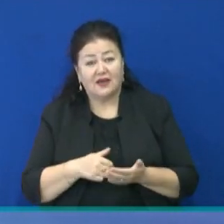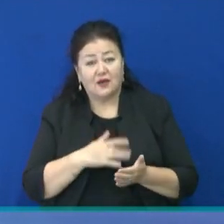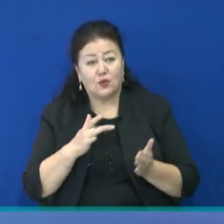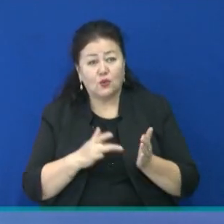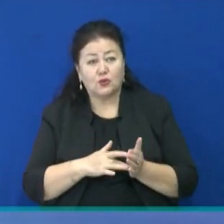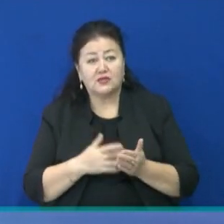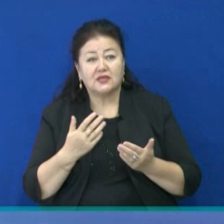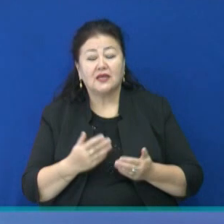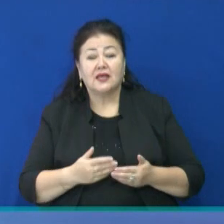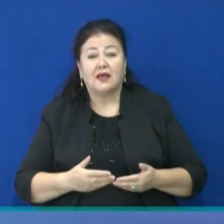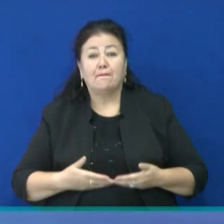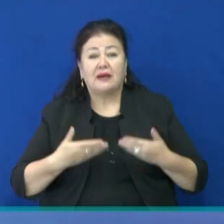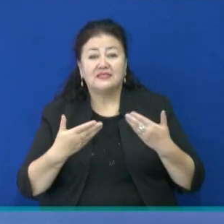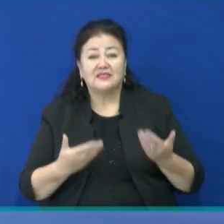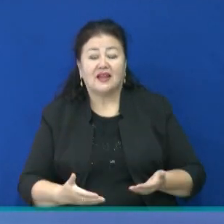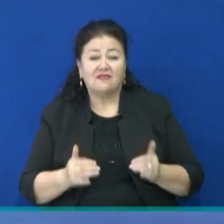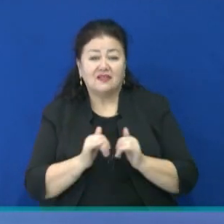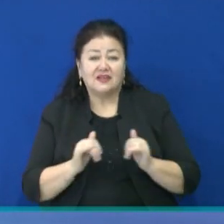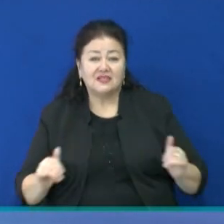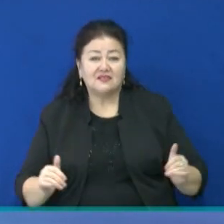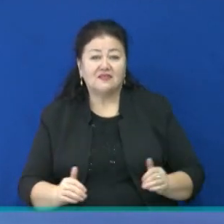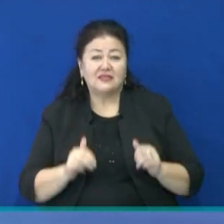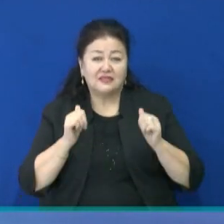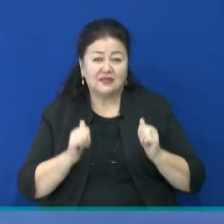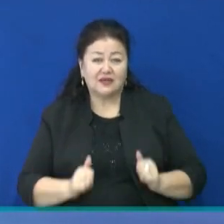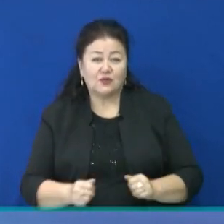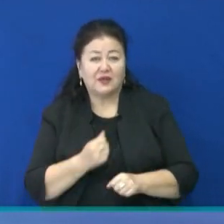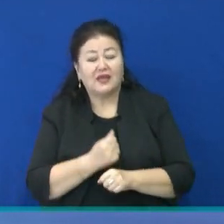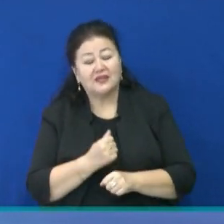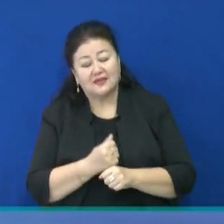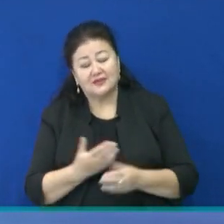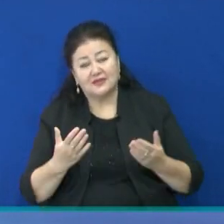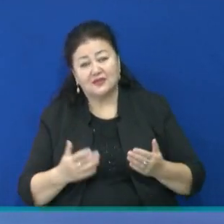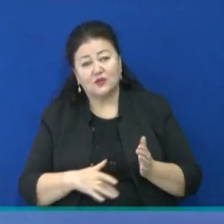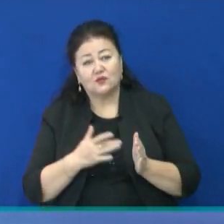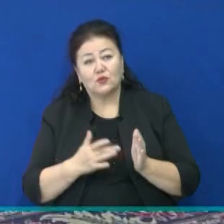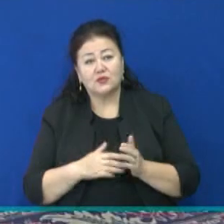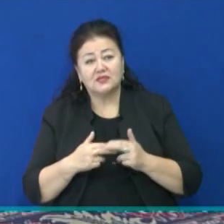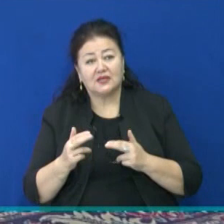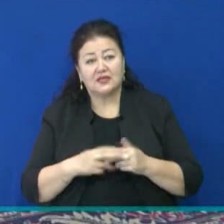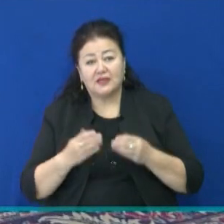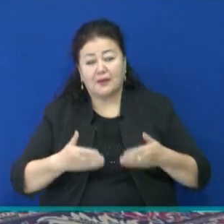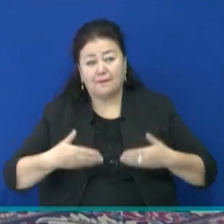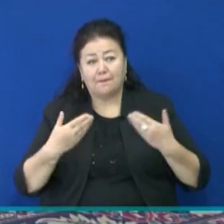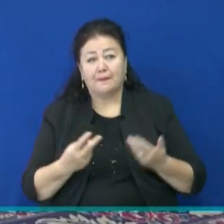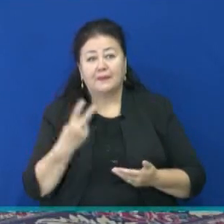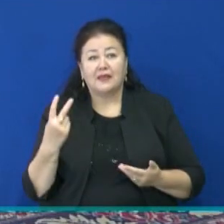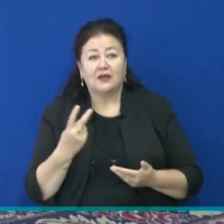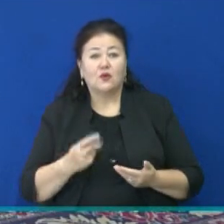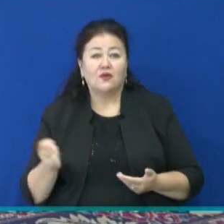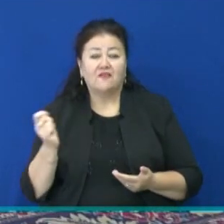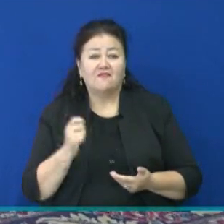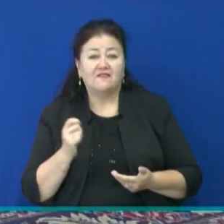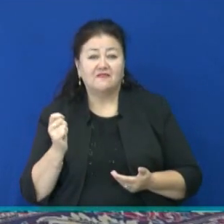внесших значительный вклад в развитие и благоустройство нашего города, поздравил их с праздником. Второе воскресенье